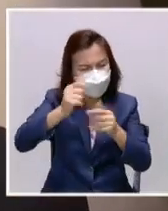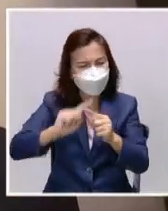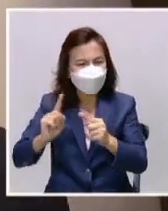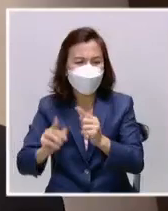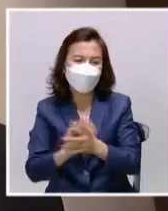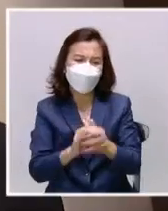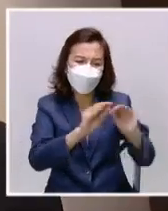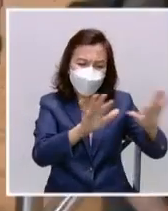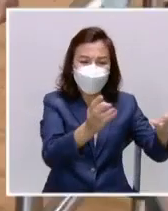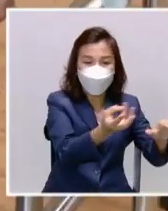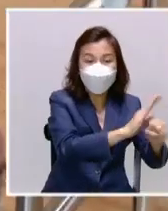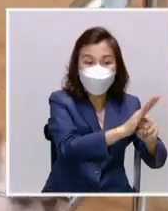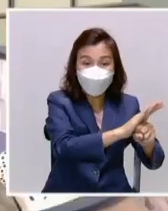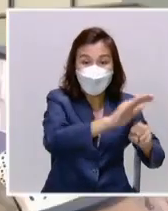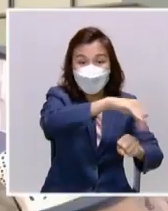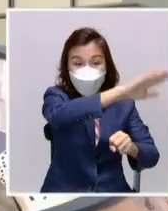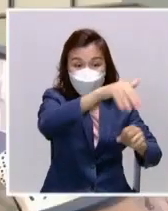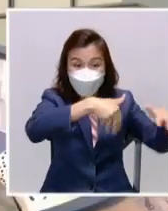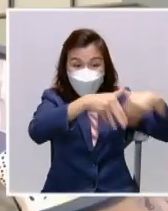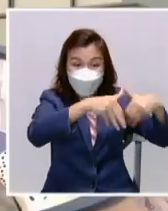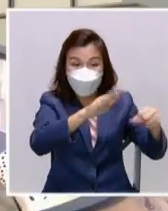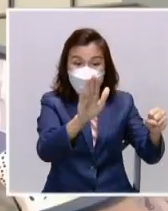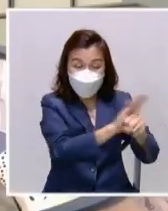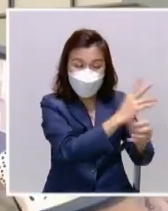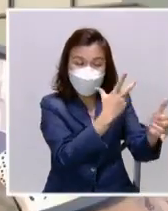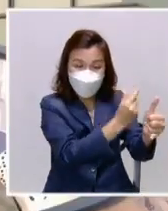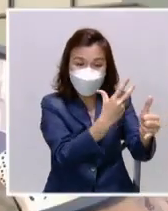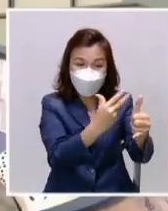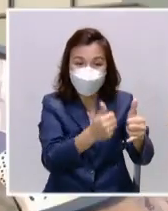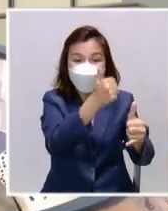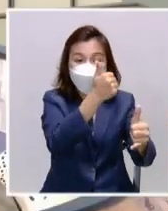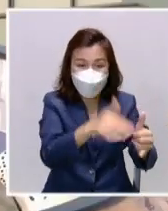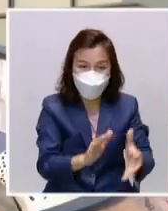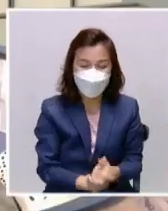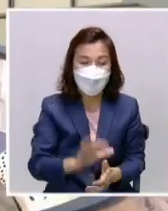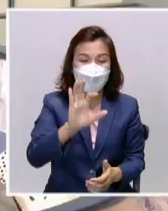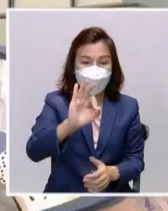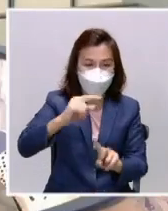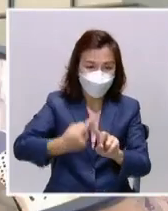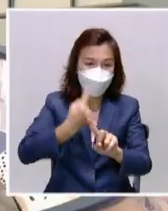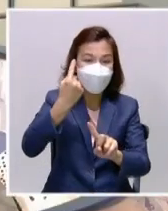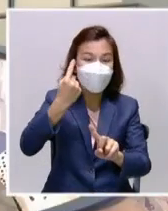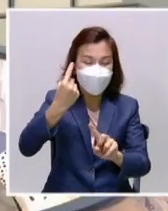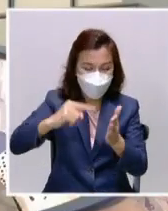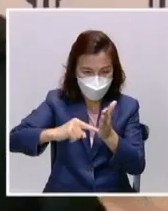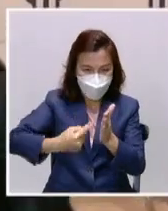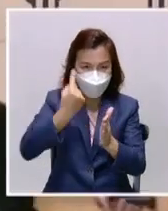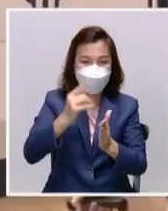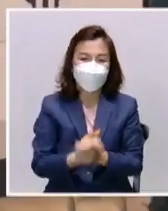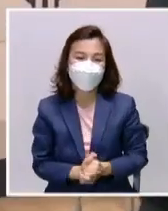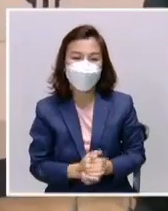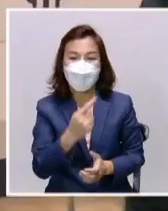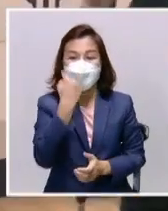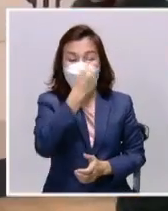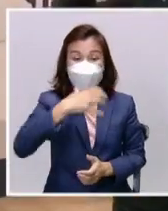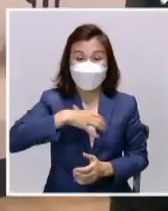ต้องมีประชากรส่วนใหญ่ได้รับวัคซีนคง 19ครบแล้วนะคะถึงจะอยู่ในกลุ่มนี้เริ่มตั้งแต่ 9ม.ค.เป็นต้นไปอย่างไรก็ตาม